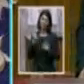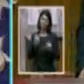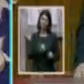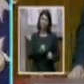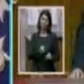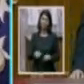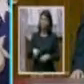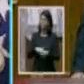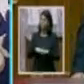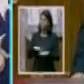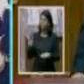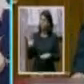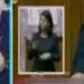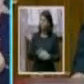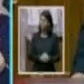συγγνώμη, σας παρέσυρα.